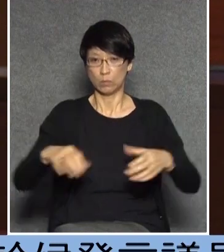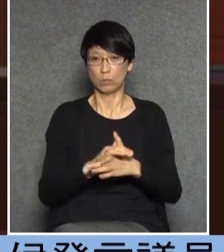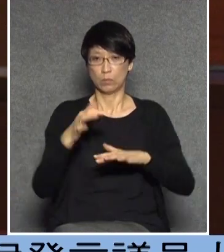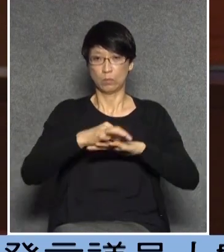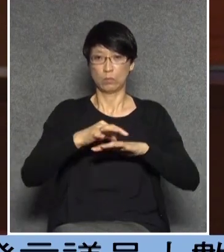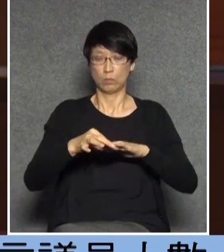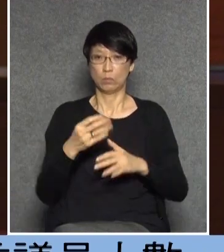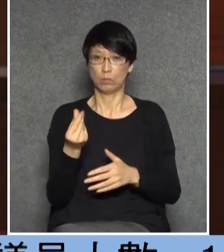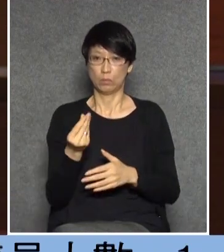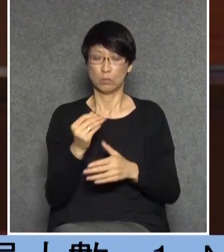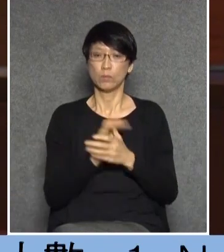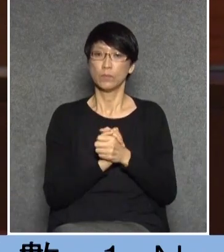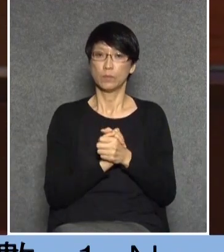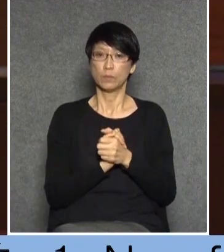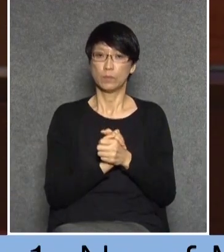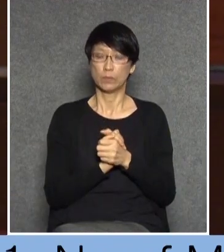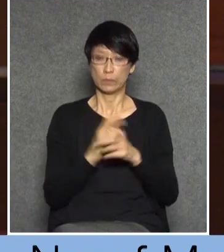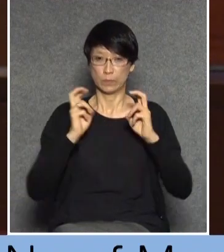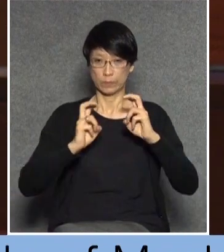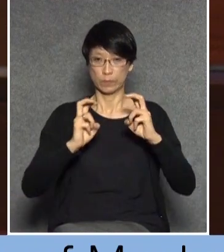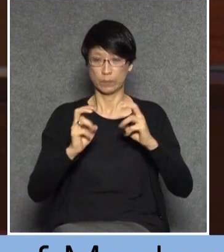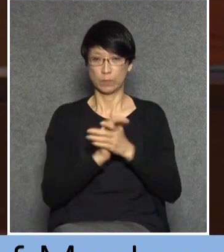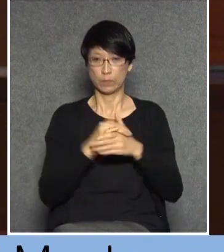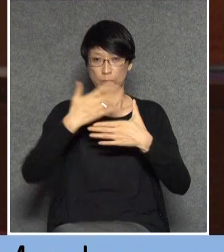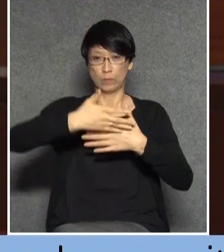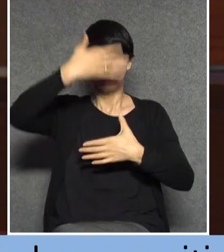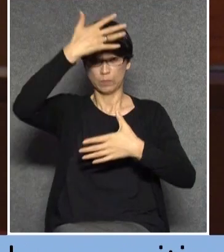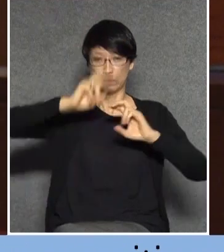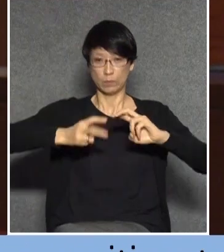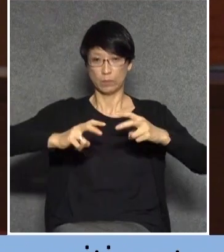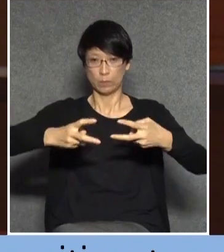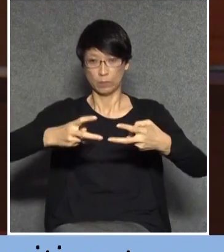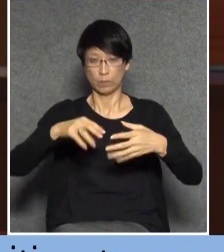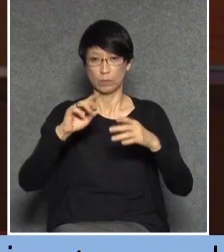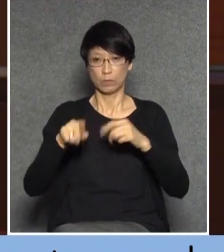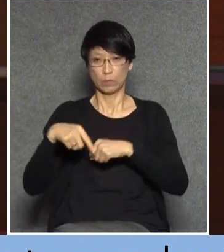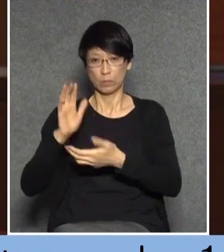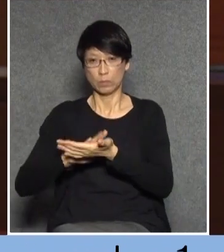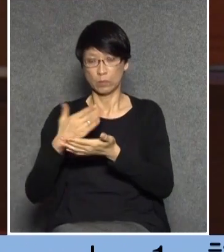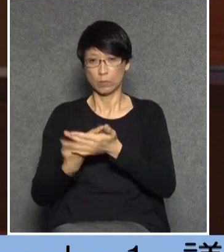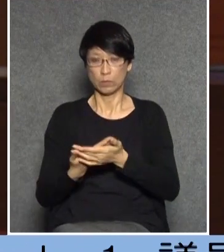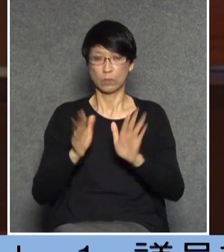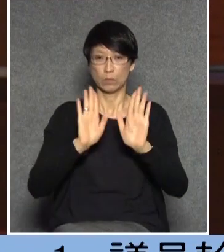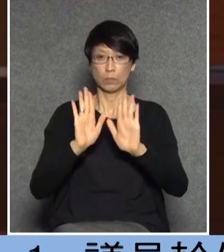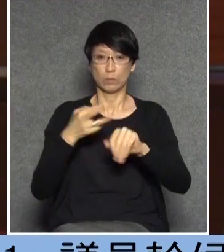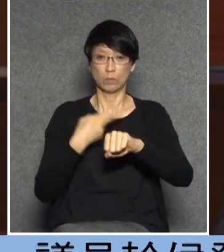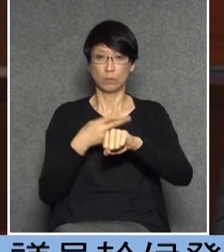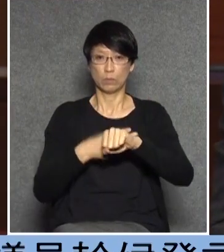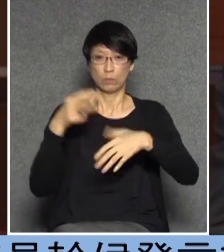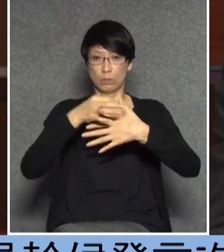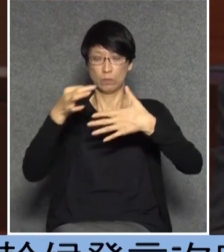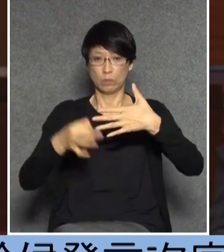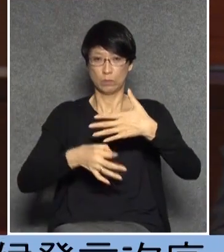一邊就積極參與地鐵上蓋物業的發展，另外一邊就怠慢改善服務質素，真是不務正